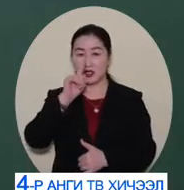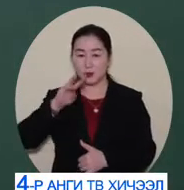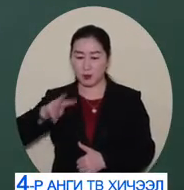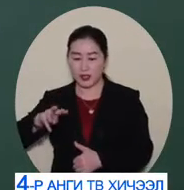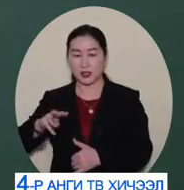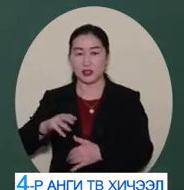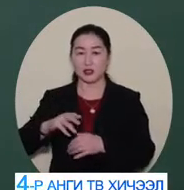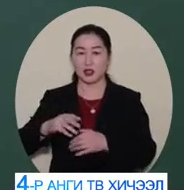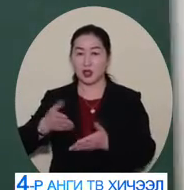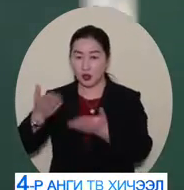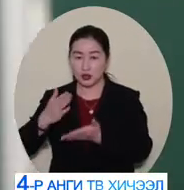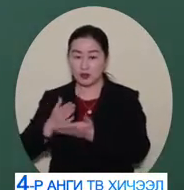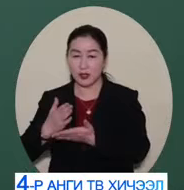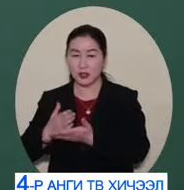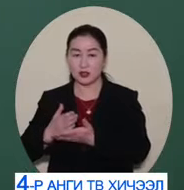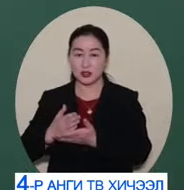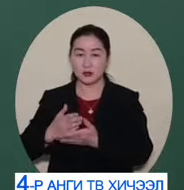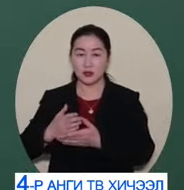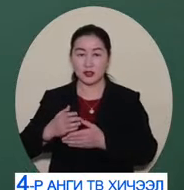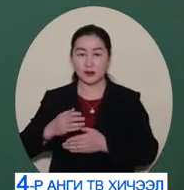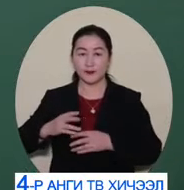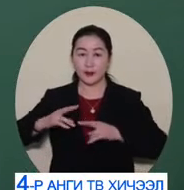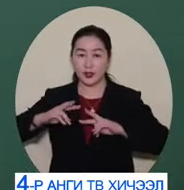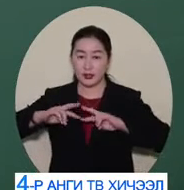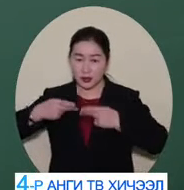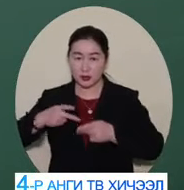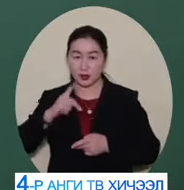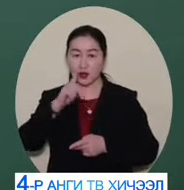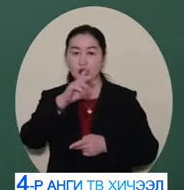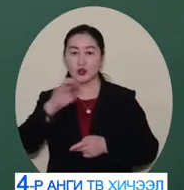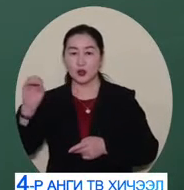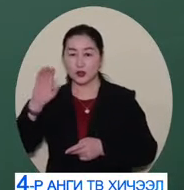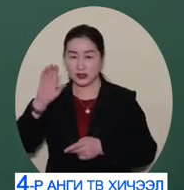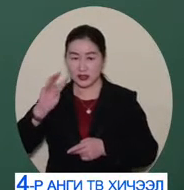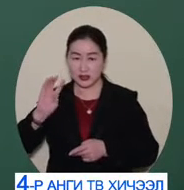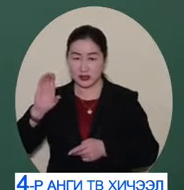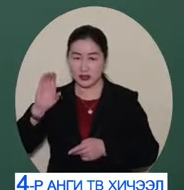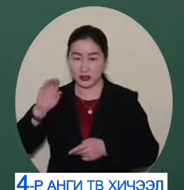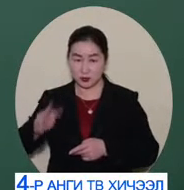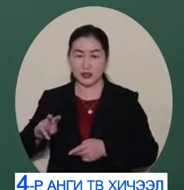1 метр гэж өгөгдсөн учраас бүгдээрээ энд 100 см гэж илэрхийлэх нь.